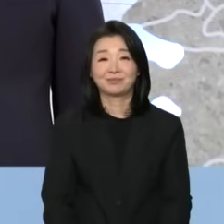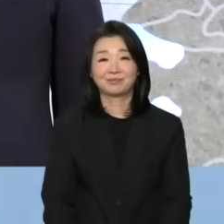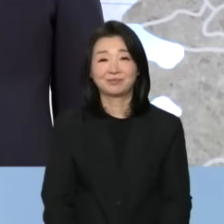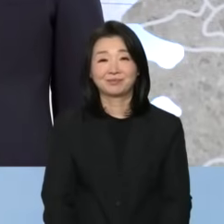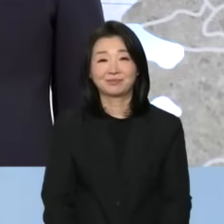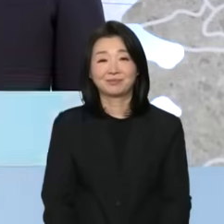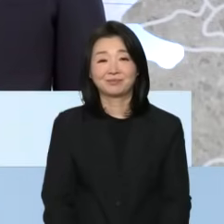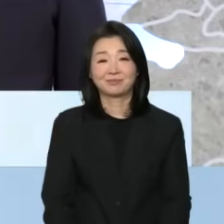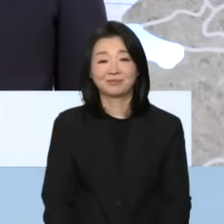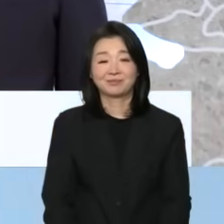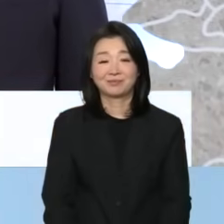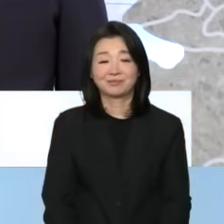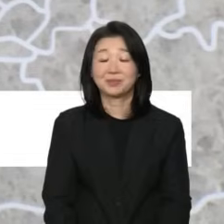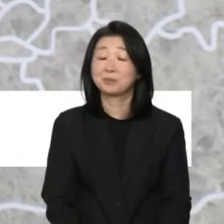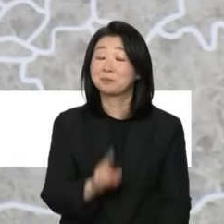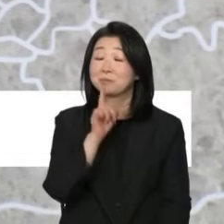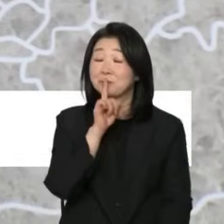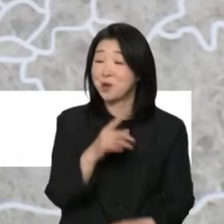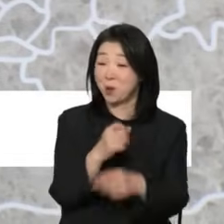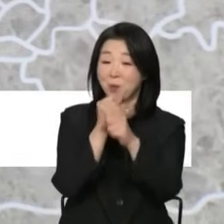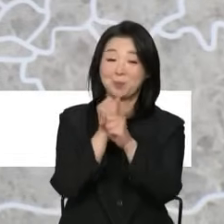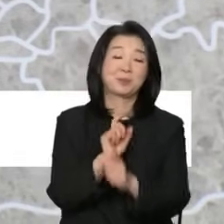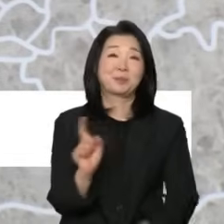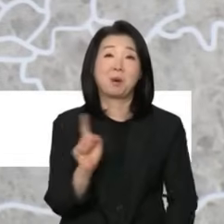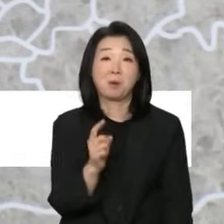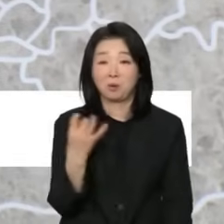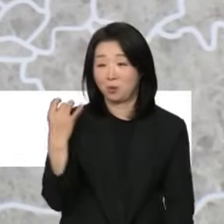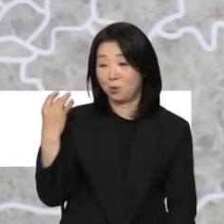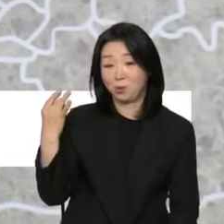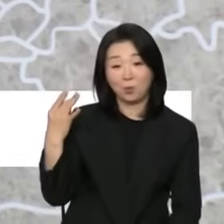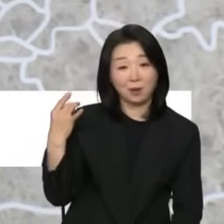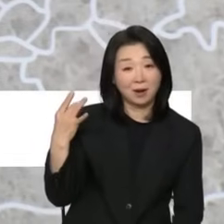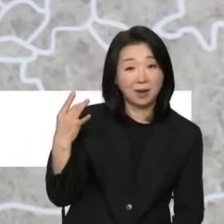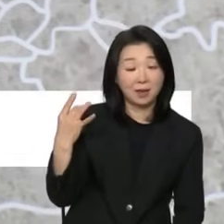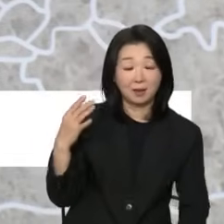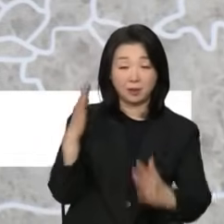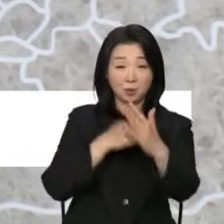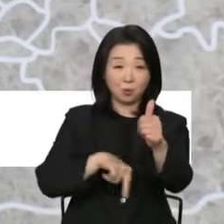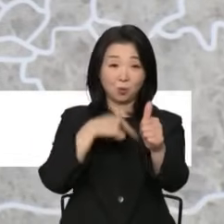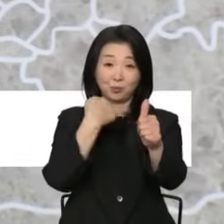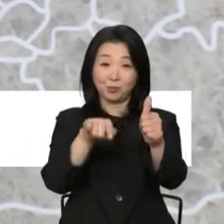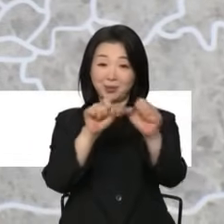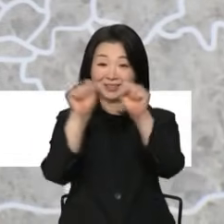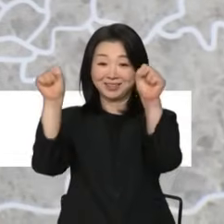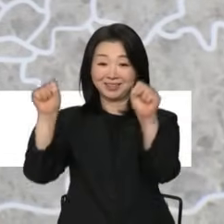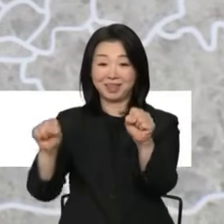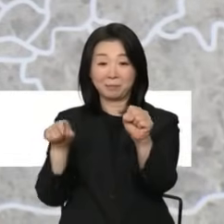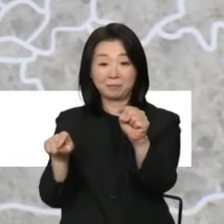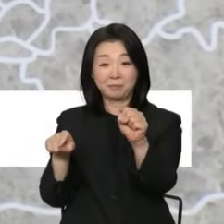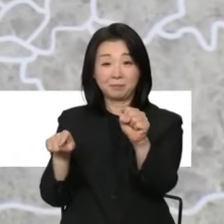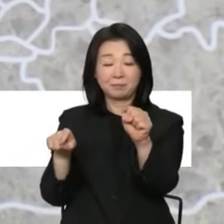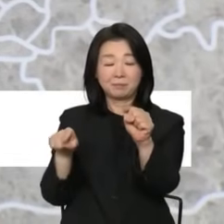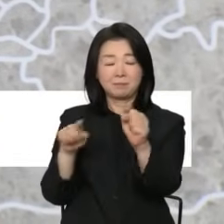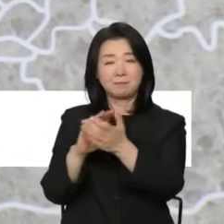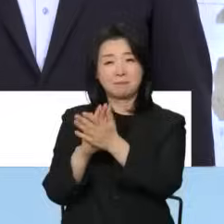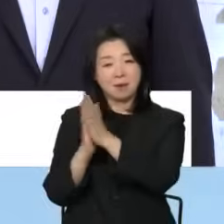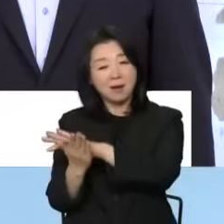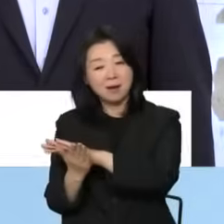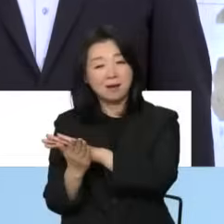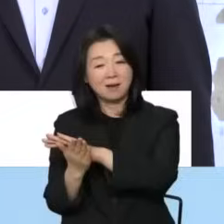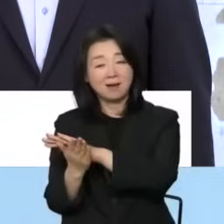네, 한마디로 그 기존의 이 공교육 시스템의 대전환이다